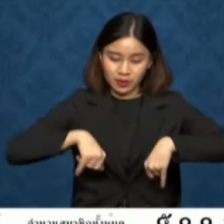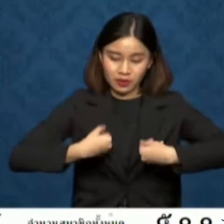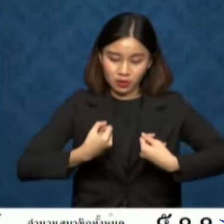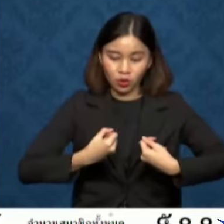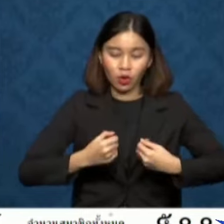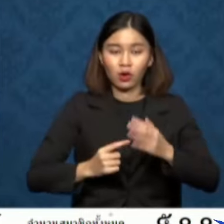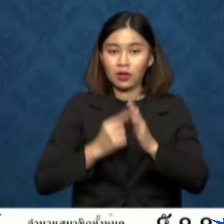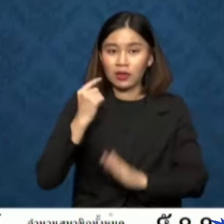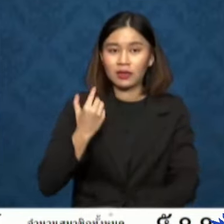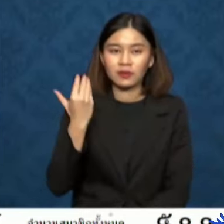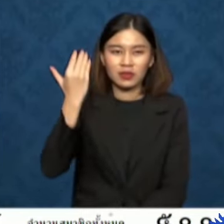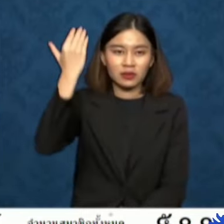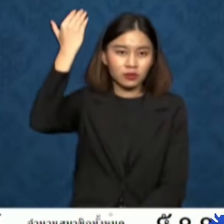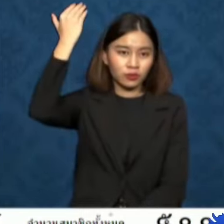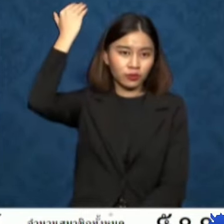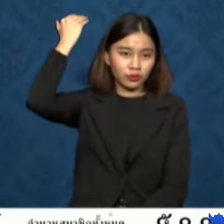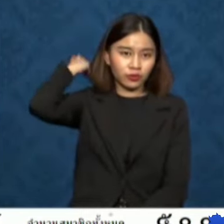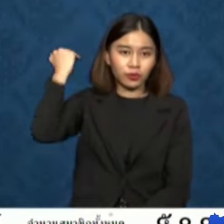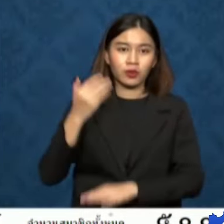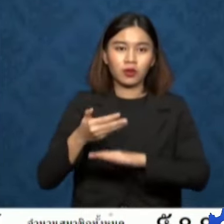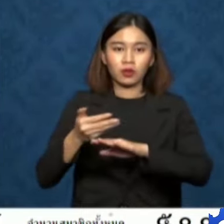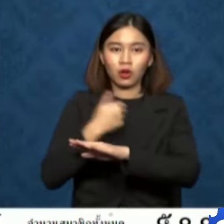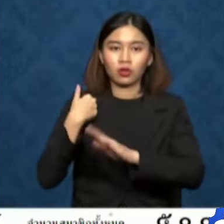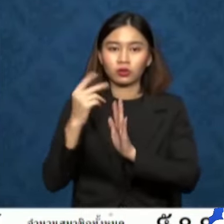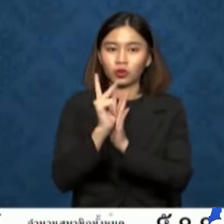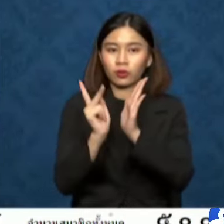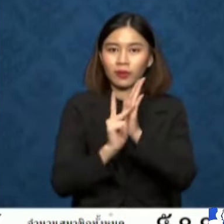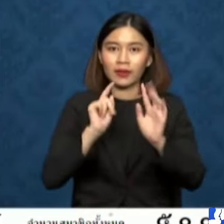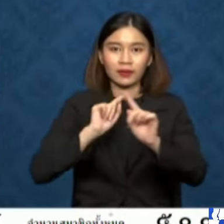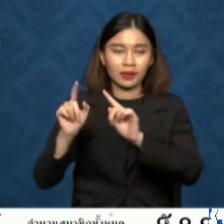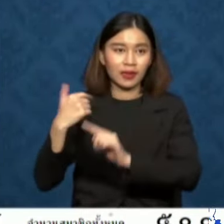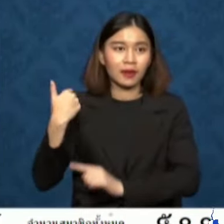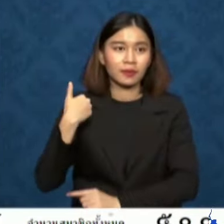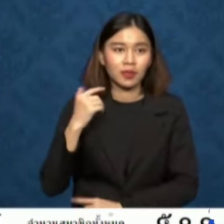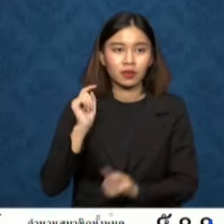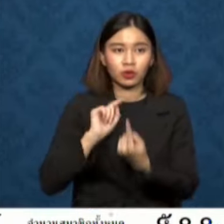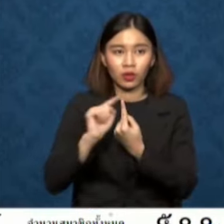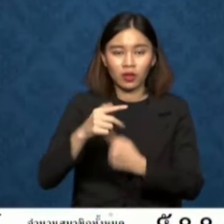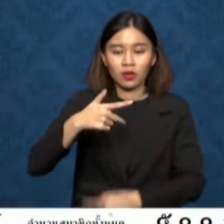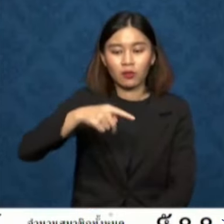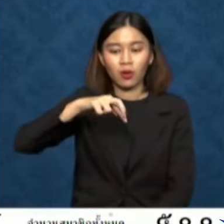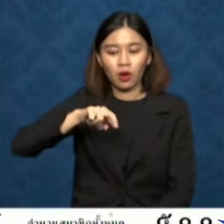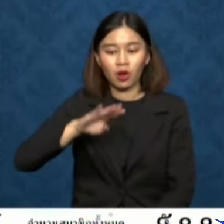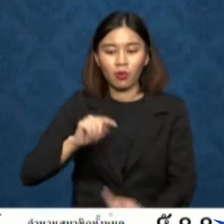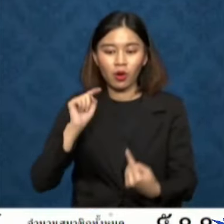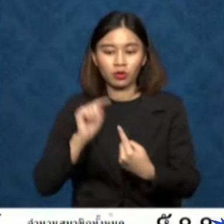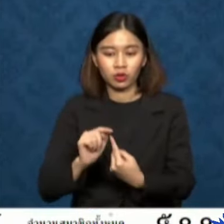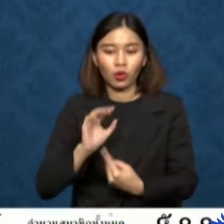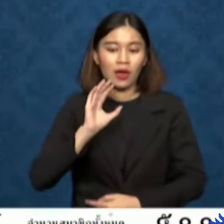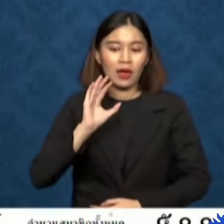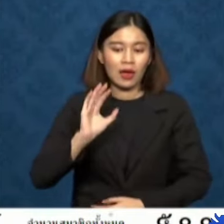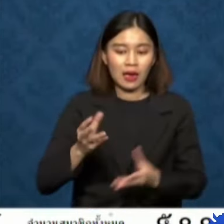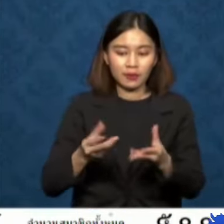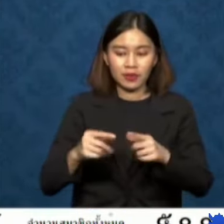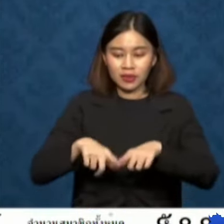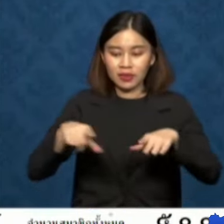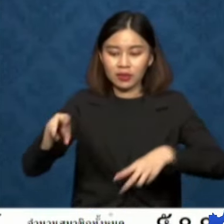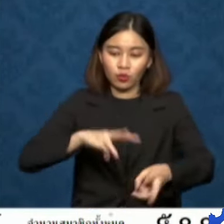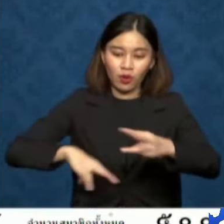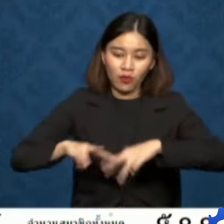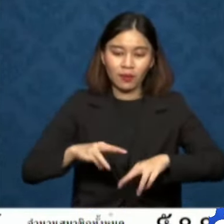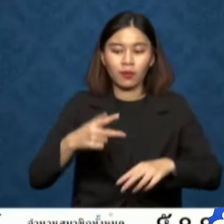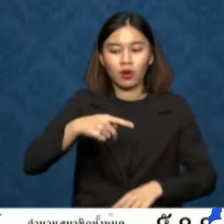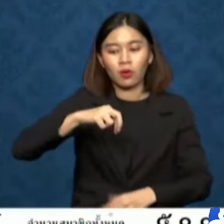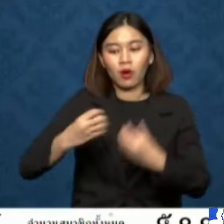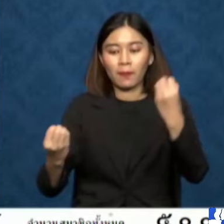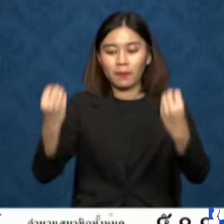ดินมาตั้งแต่รุ่นปู่ย่าตายายก่อนที่จะมีกฎหมายต่างๆด้วยซ้ำไม่ว่าเป็นพรบว่าด้วยการหวงห้ามที่ดินรกล้างว่างเปล่าพรบป่า